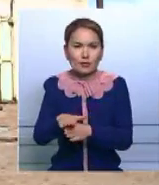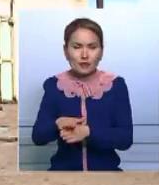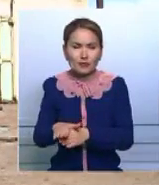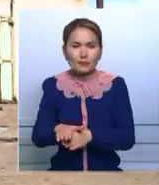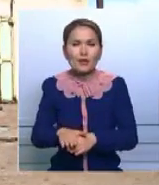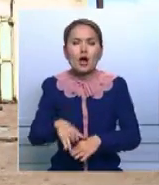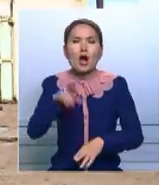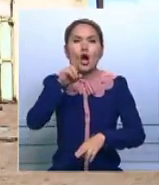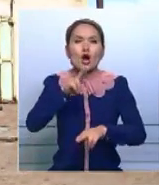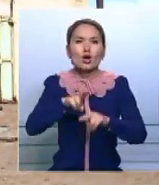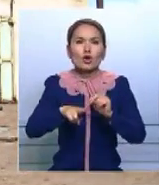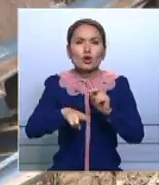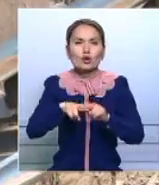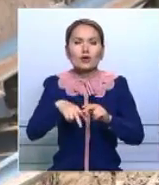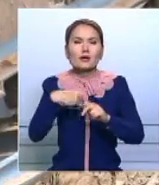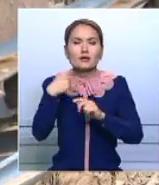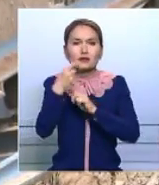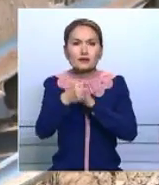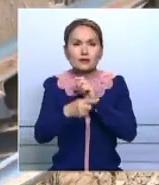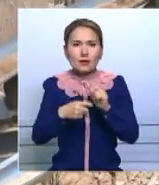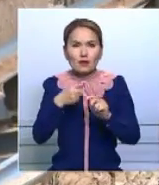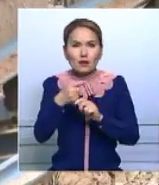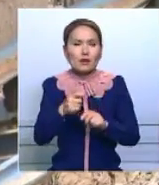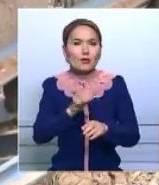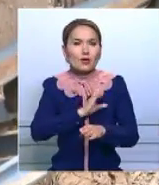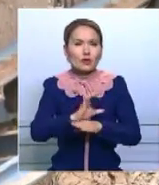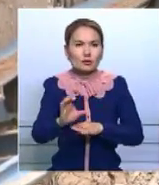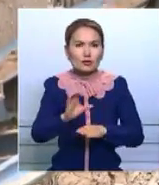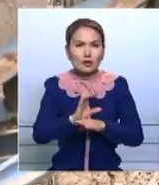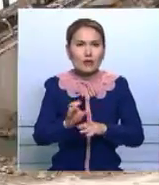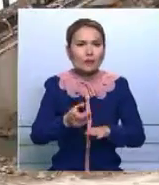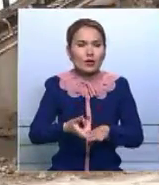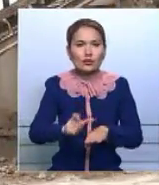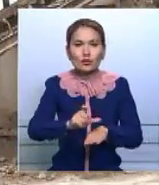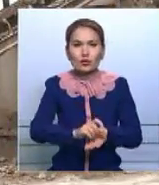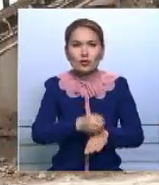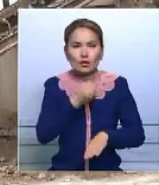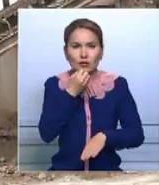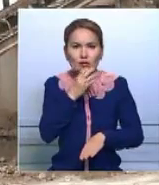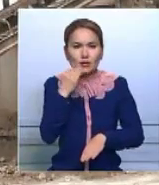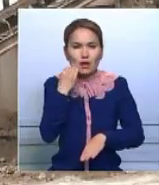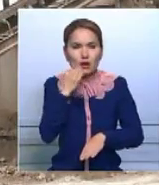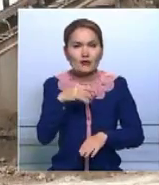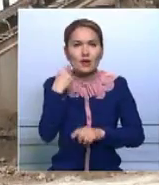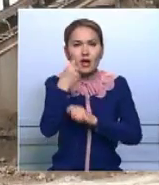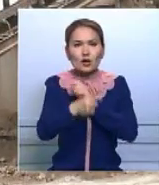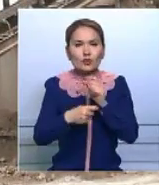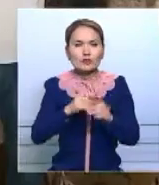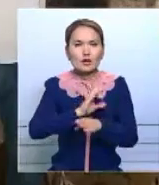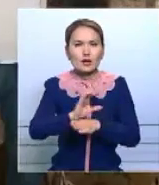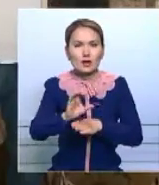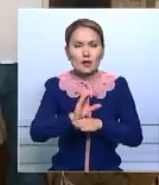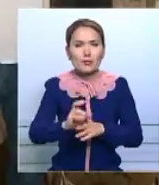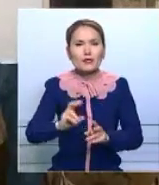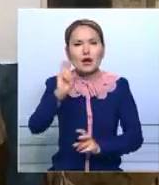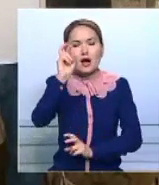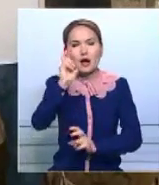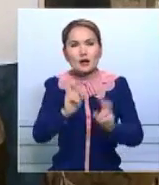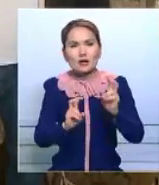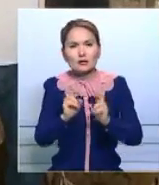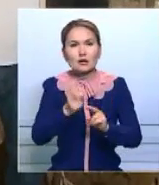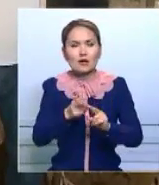Құрылыс материалдарына қажетті шикізат Ақкөл ауылындағы табиғи қызыл топырақтан алынады. Кәсіпорын соңғы үлгідегі